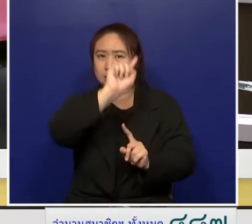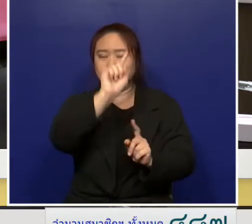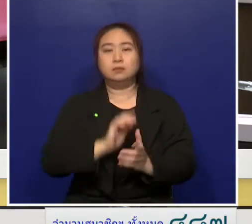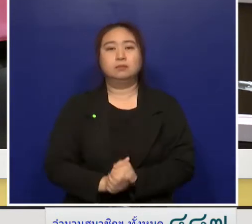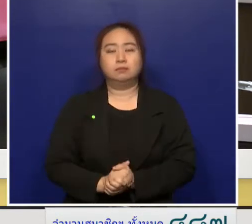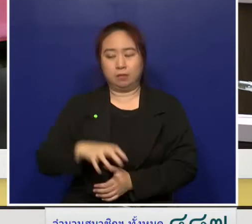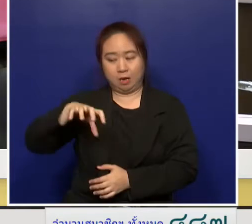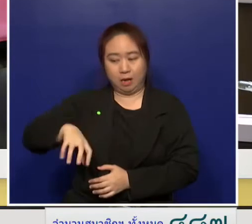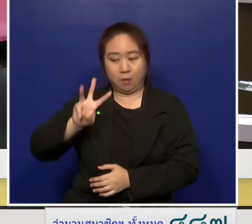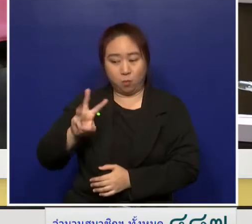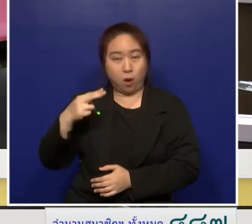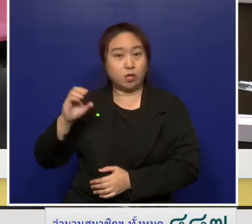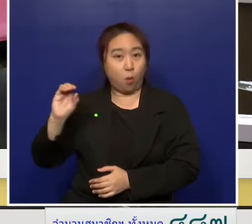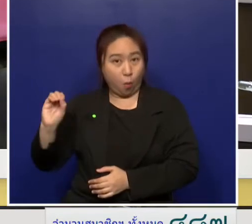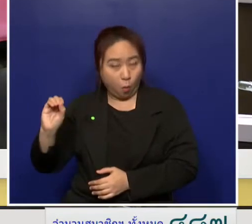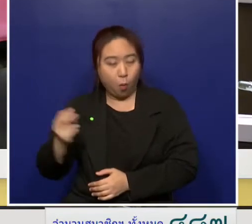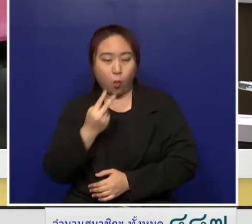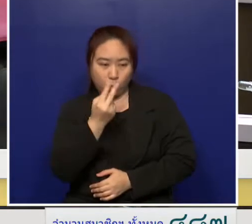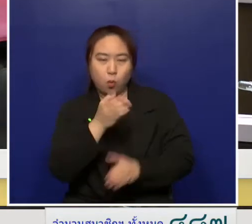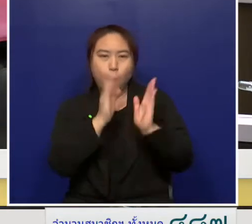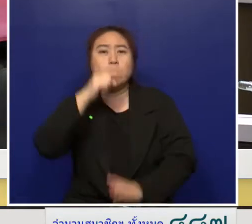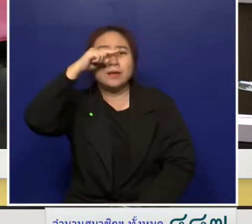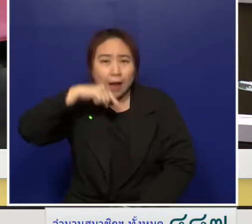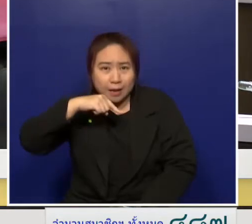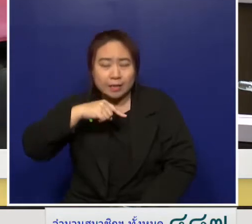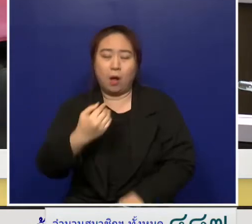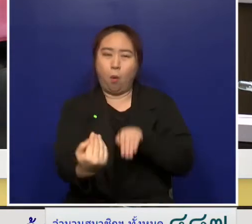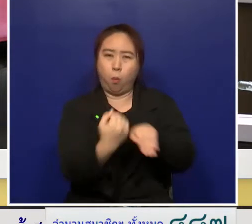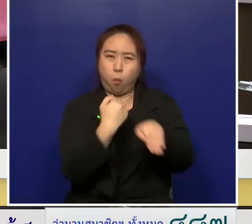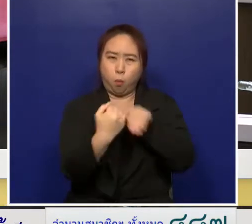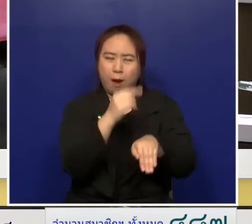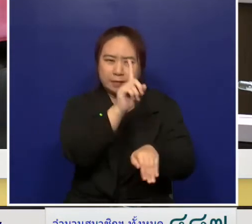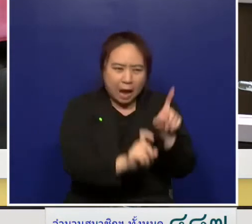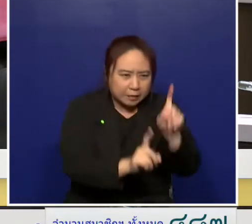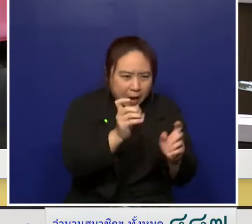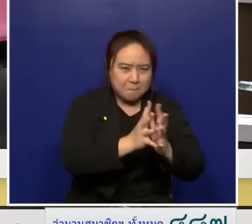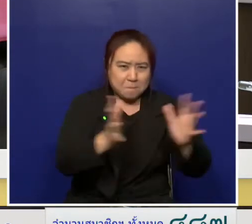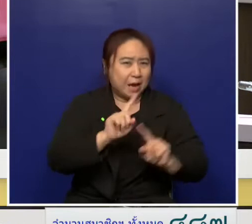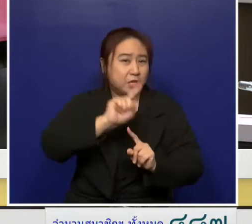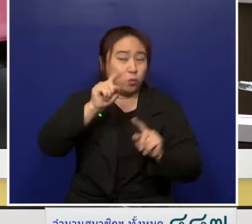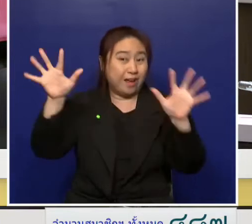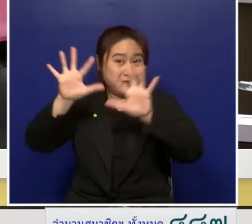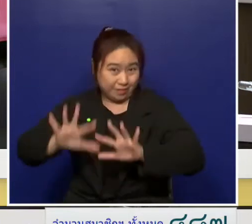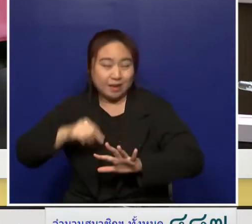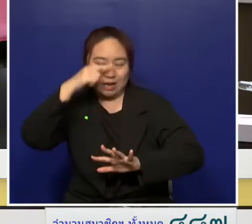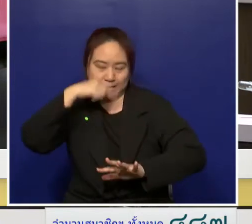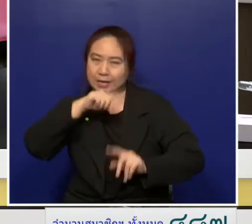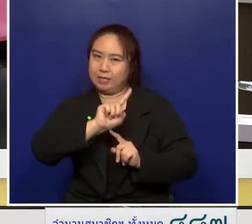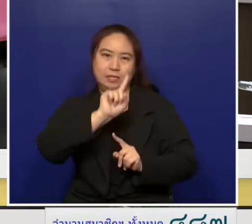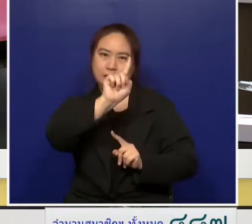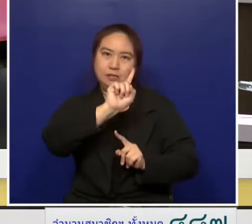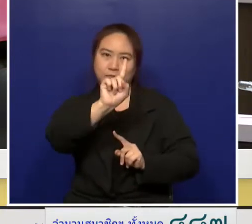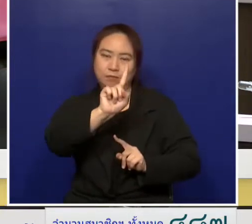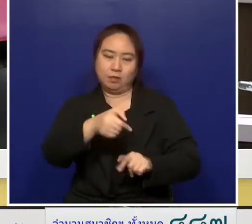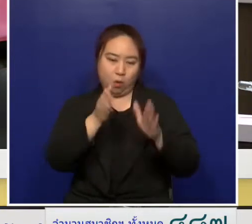WHO เพราะวประเทศไยยคงมอัตราการเสียชีวตบนทองถนนสูงสุในเอเชีตวออกเชียงใต้ยัสูงสุดอยู่นะคะ